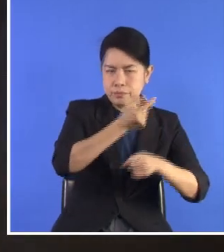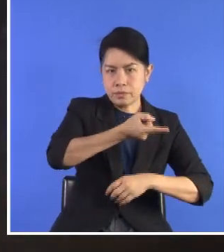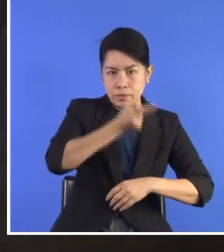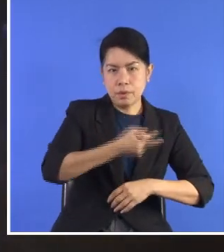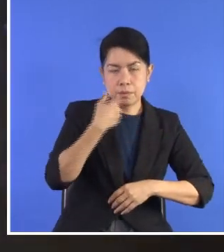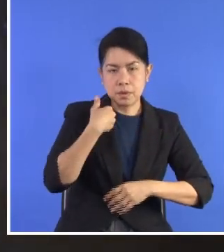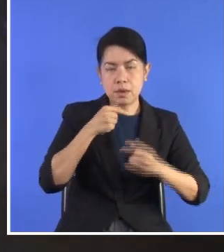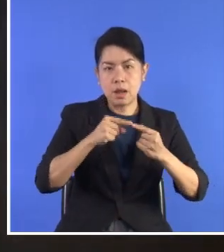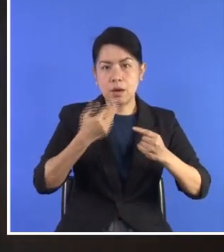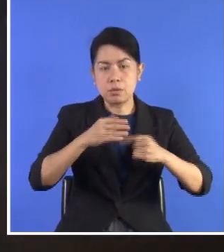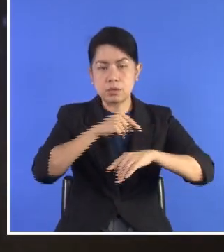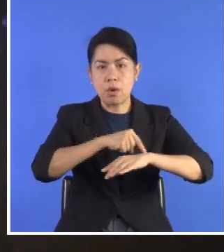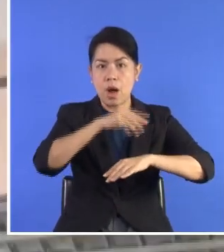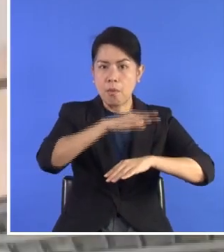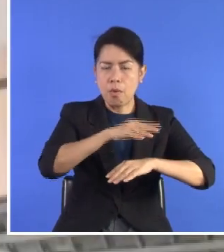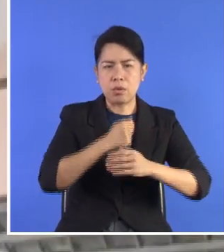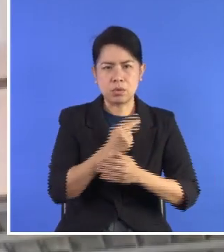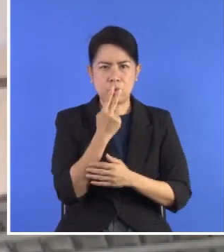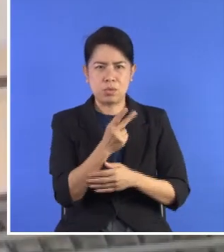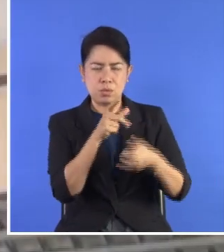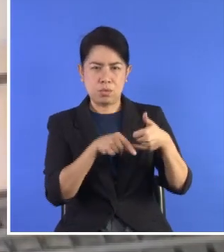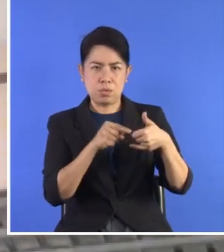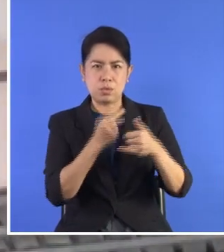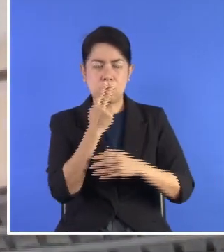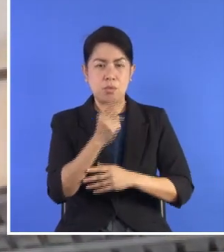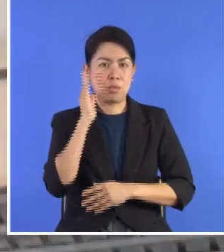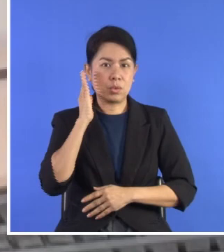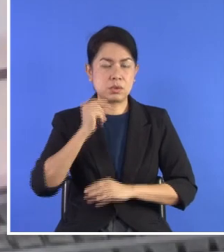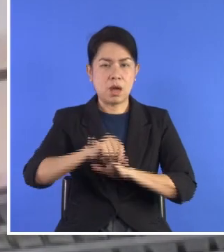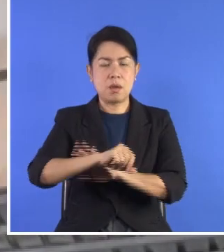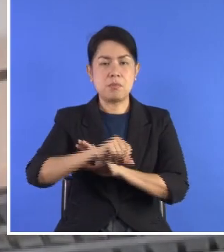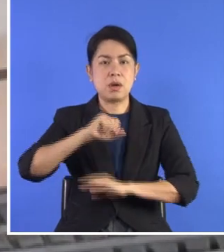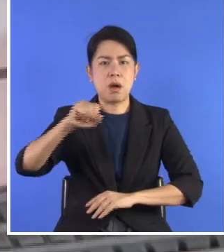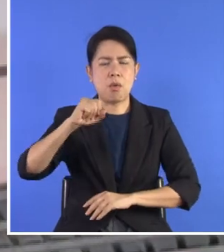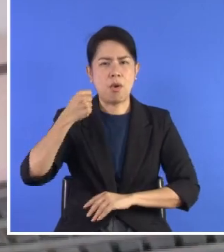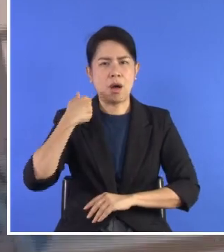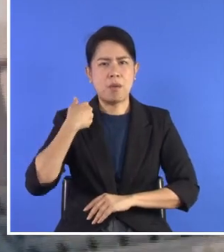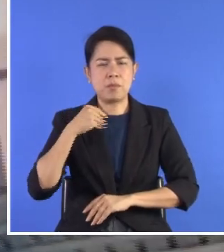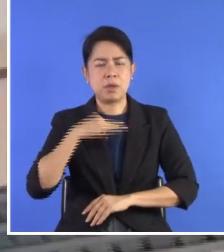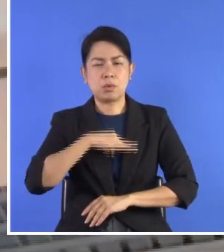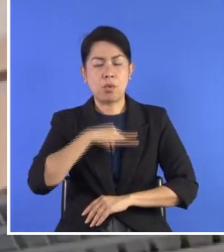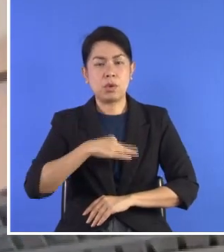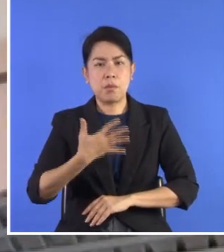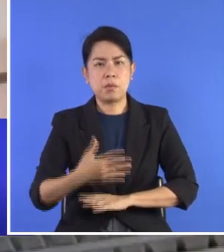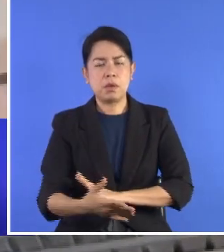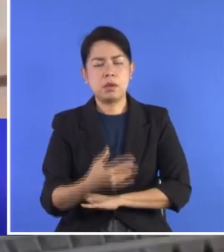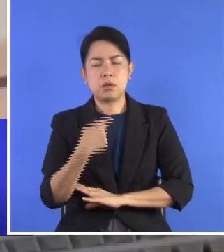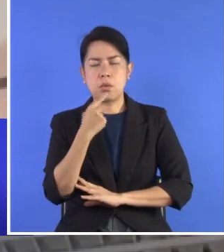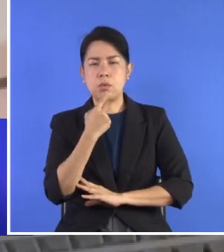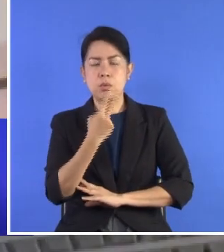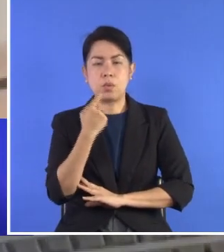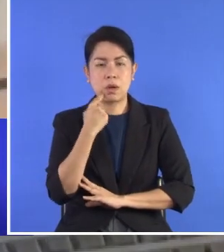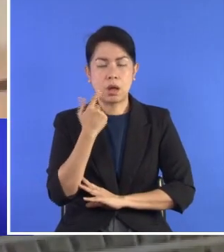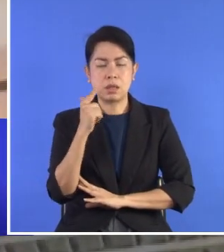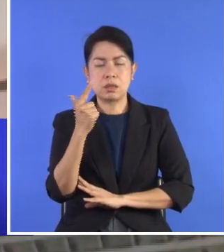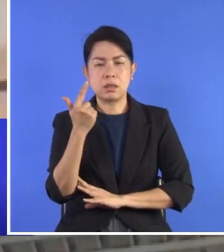5โมงเย็นเห็นแล้วว่าอาการมือข้างขวาชาแล้วหน้ามืดเหมือนจะเป็นลมทุกคนแบบไว้ไหมไหวไหมเพื่อนพยายามจะช่วย